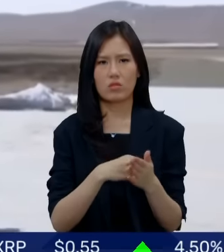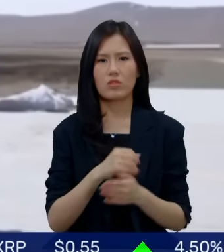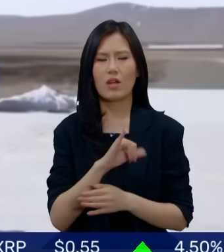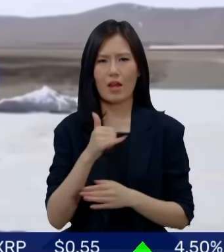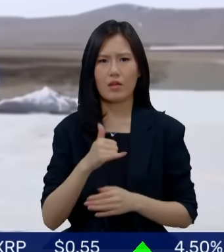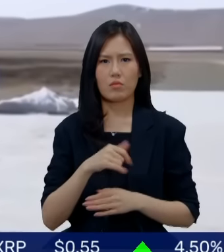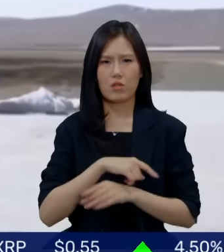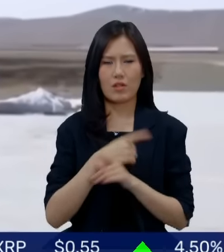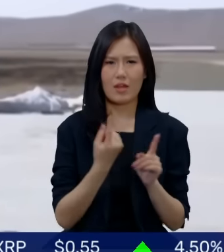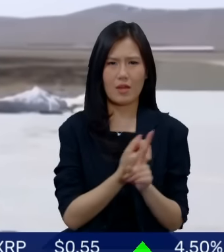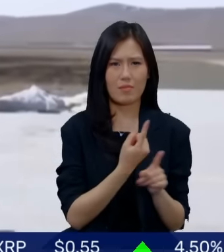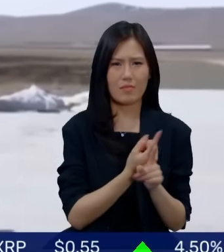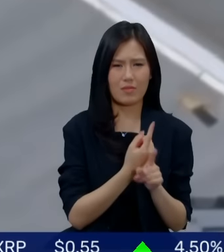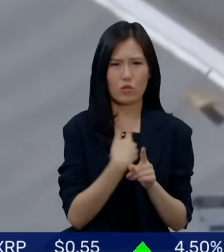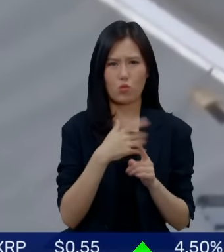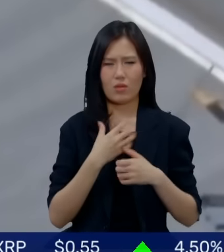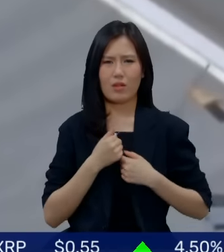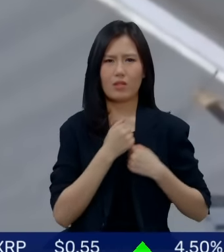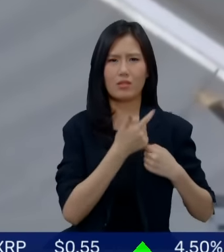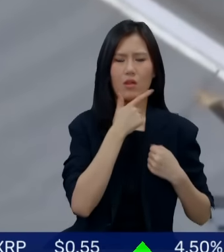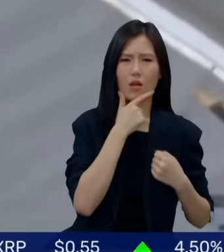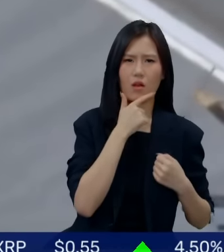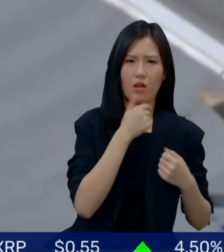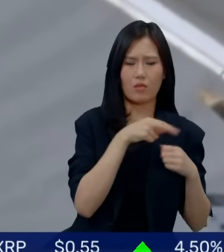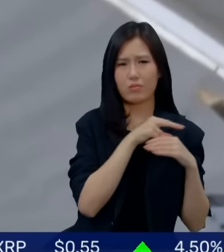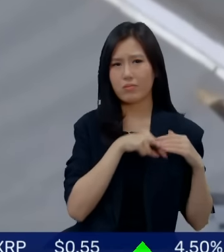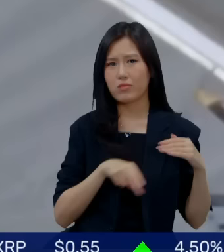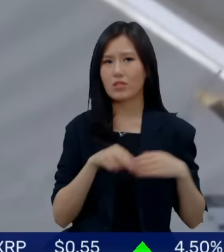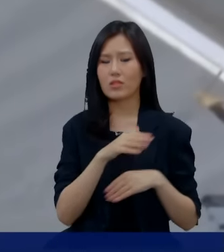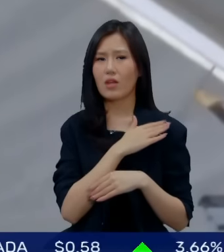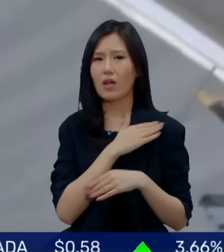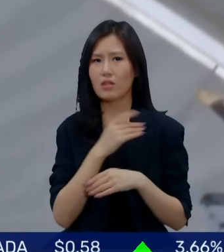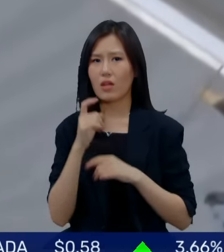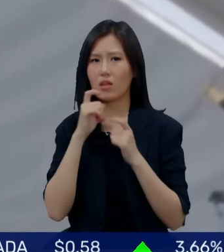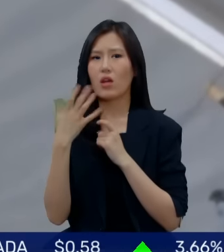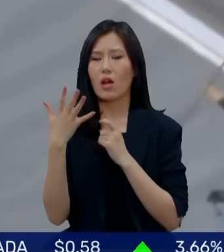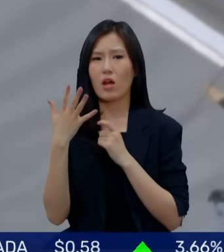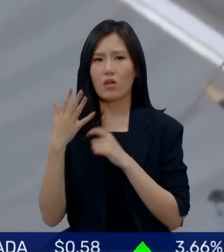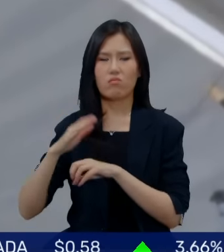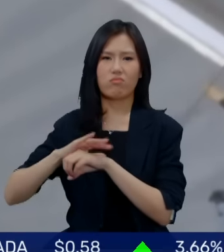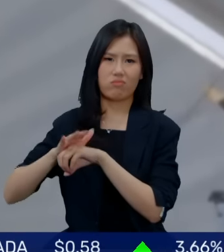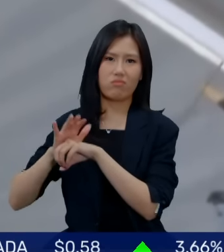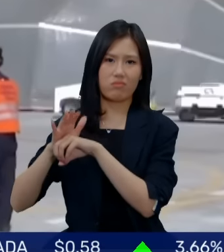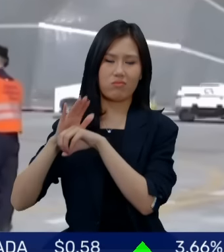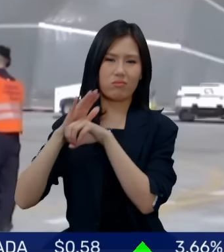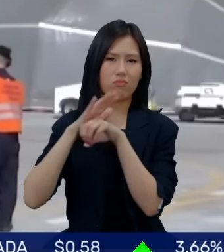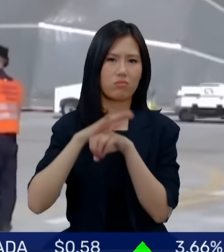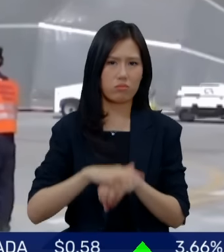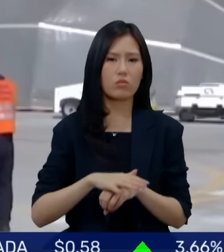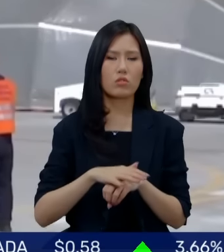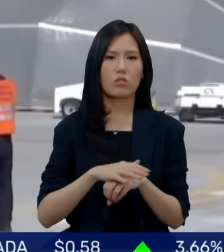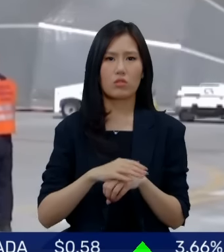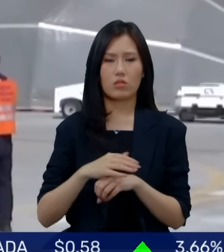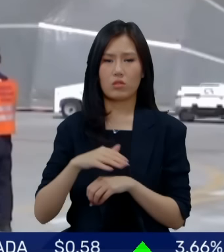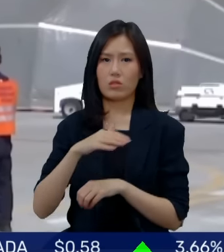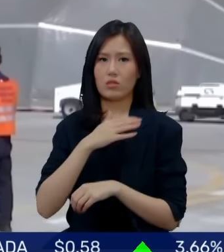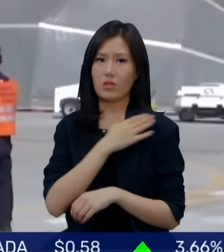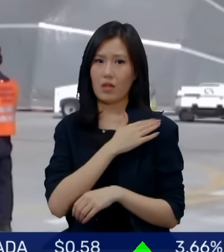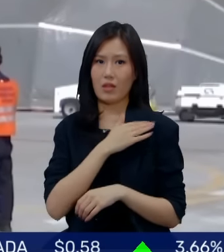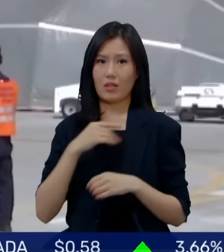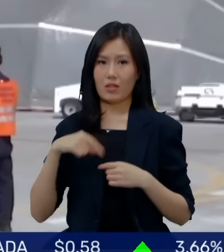алга болсон тохиолдолд ч цагдаагийн байгууллагаас хүсэлт гаргасны дагуу нисдэг тэргээр эрен хайдаг байна. За ингэхдээ захиалагч тал болох цагдаагийн байгууллага